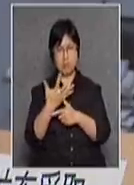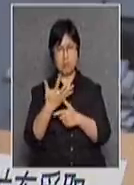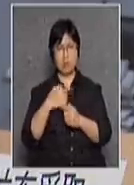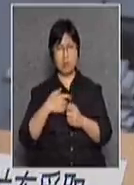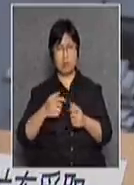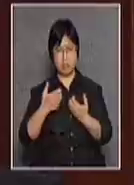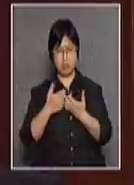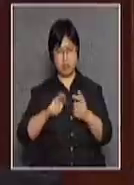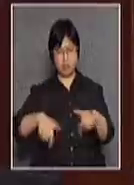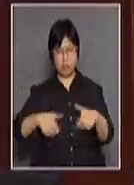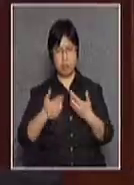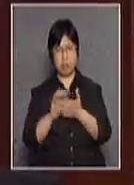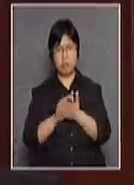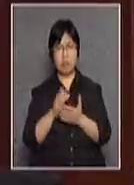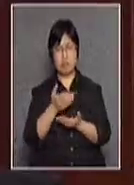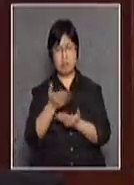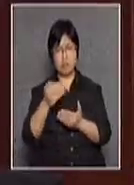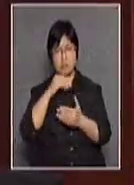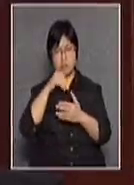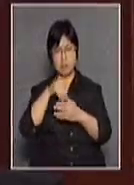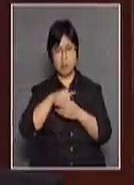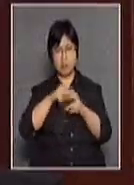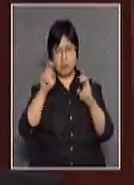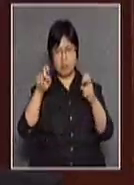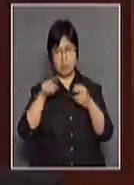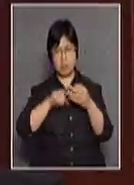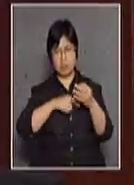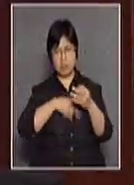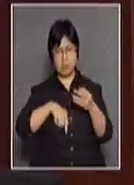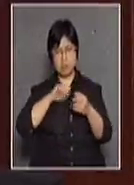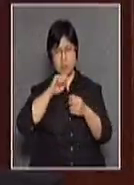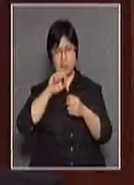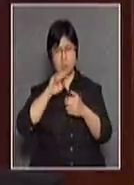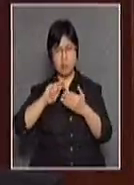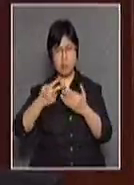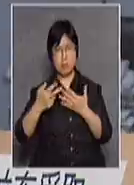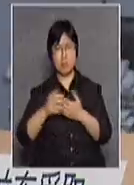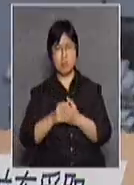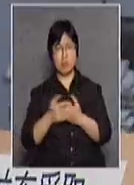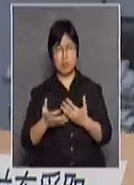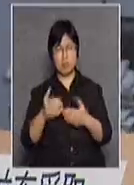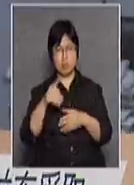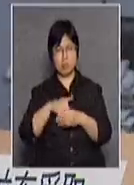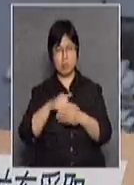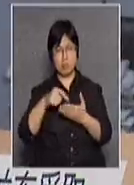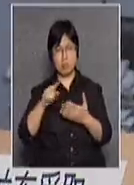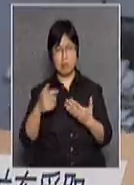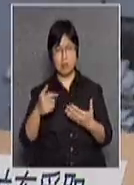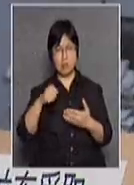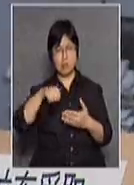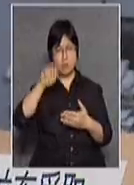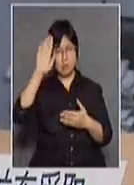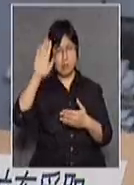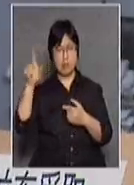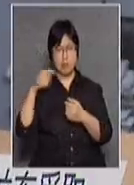支。 現在我提出的待決議題是梁國雄議員動議的修正案，予以通過。現在付諸表決，贊成的請舉手。梁國雄議